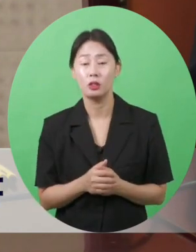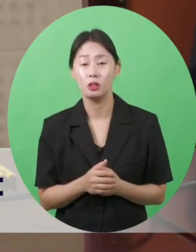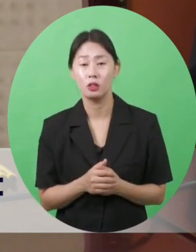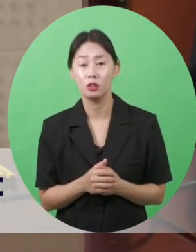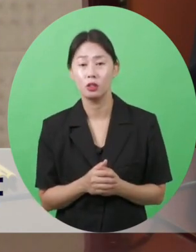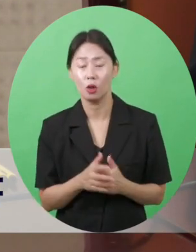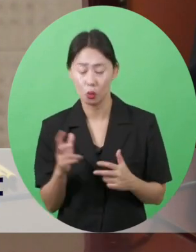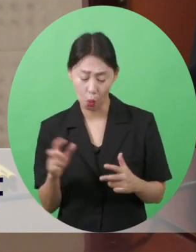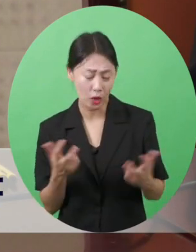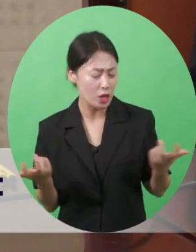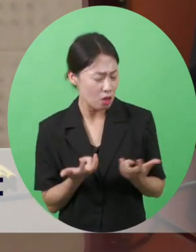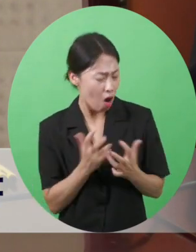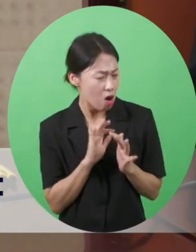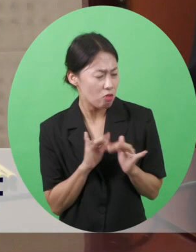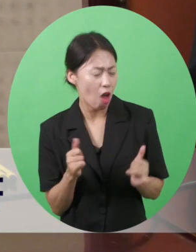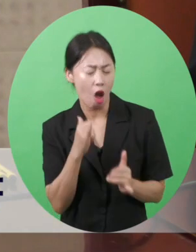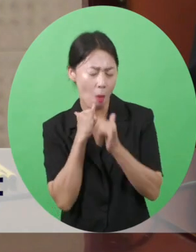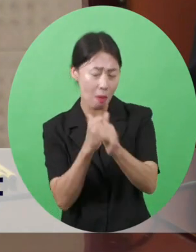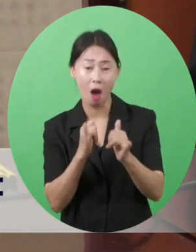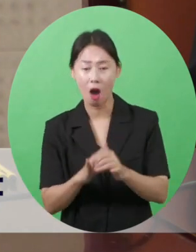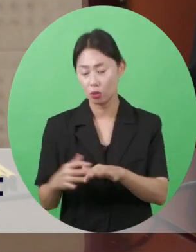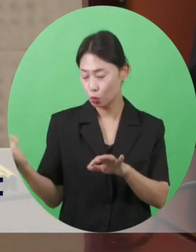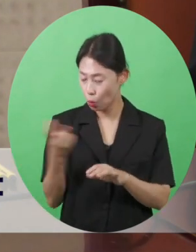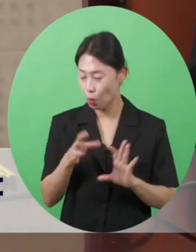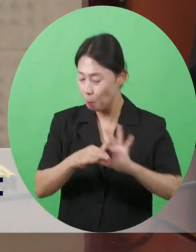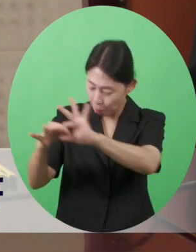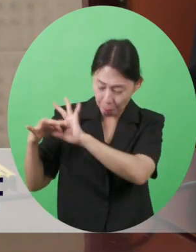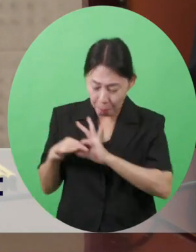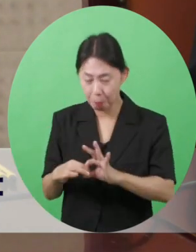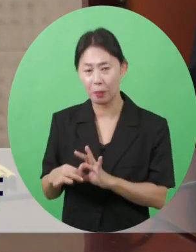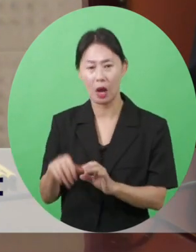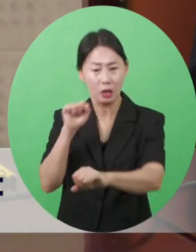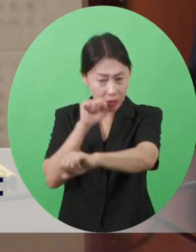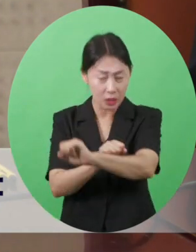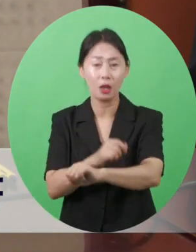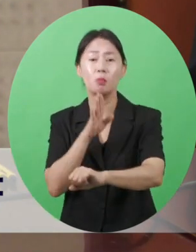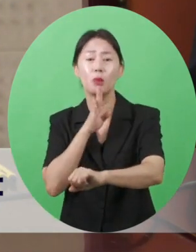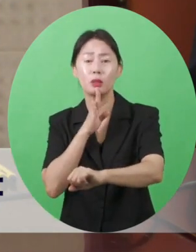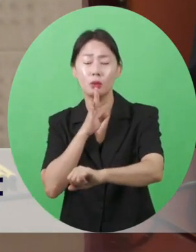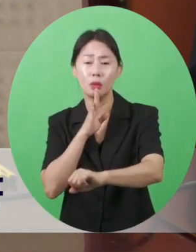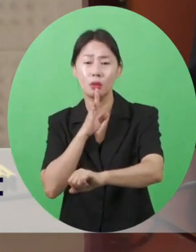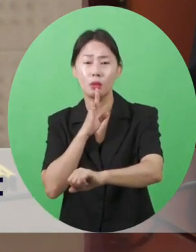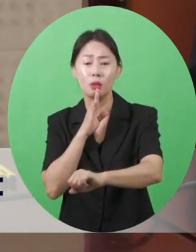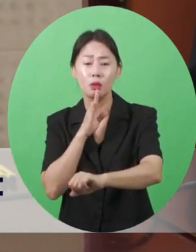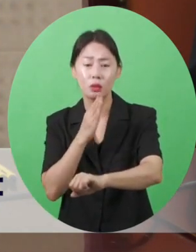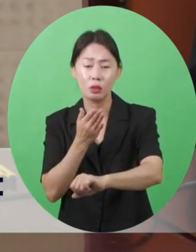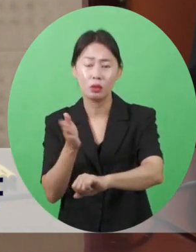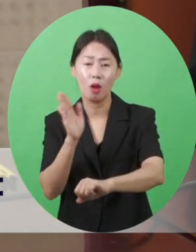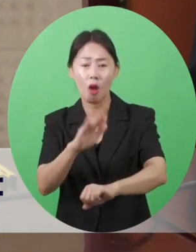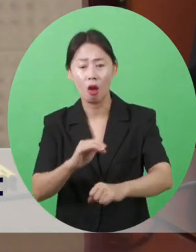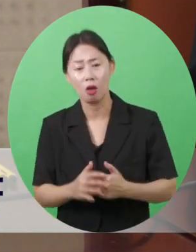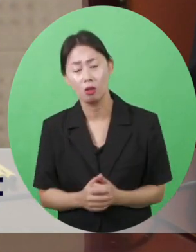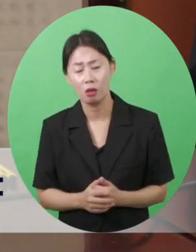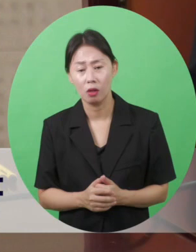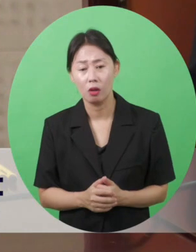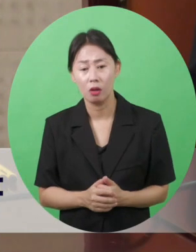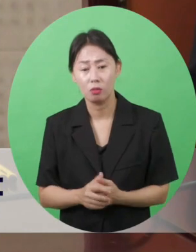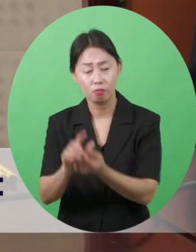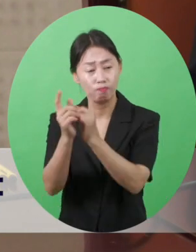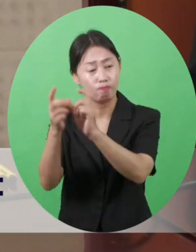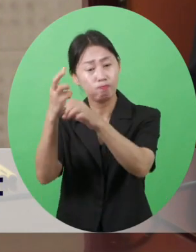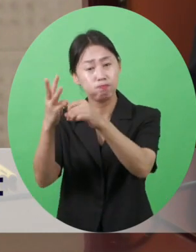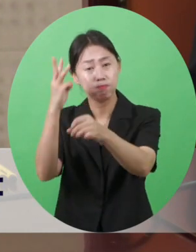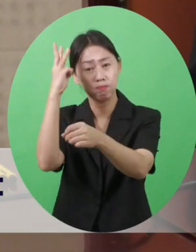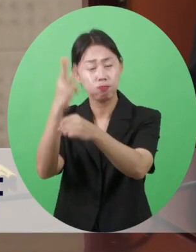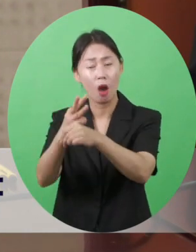인적 구성들 이런 것들이 있기 때문에 여기가 때문에 그런 과정들을 거치면 그런 것들이 충분히